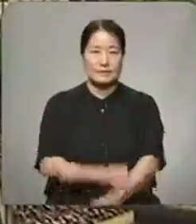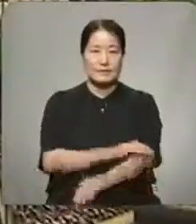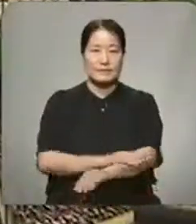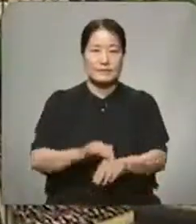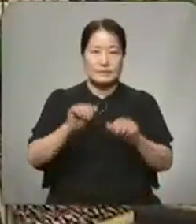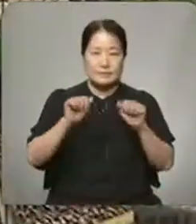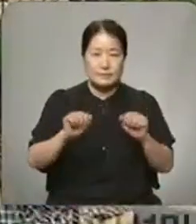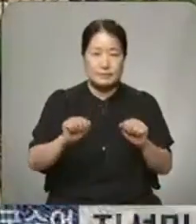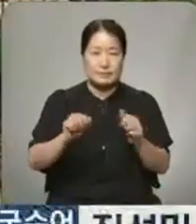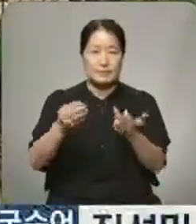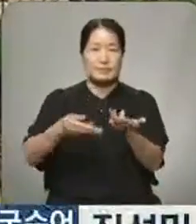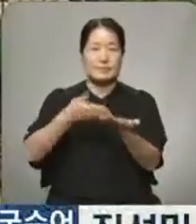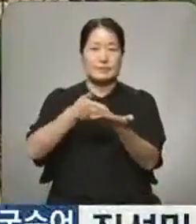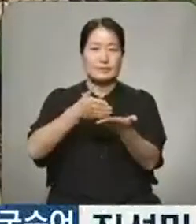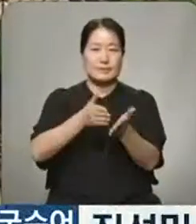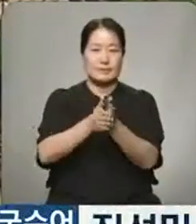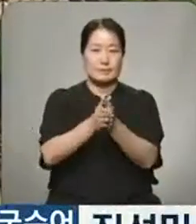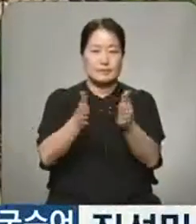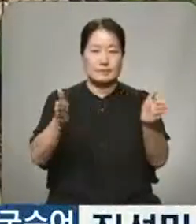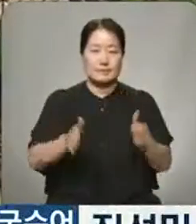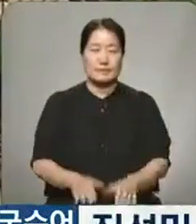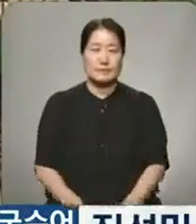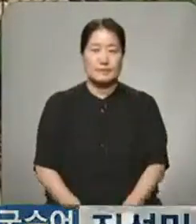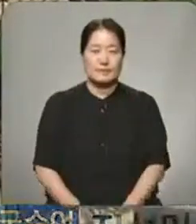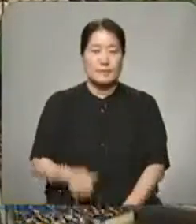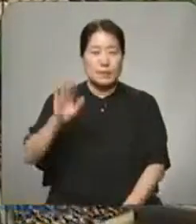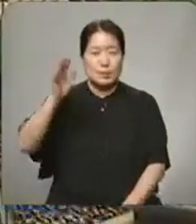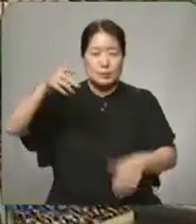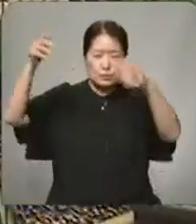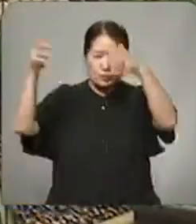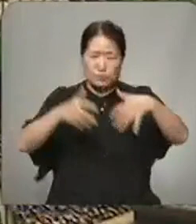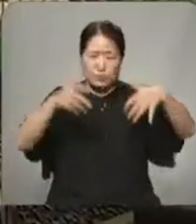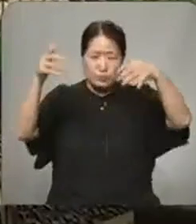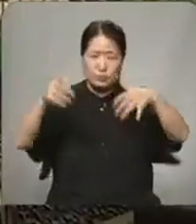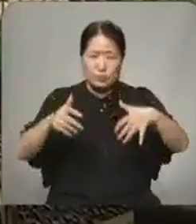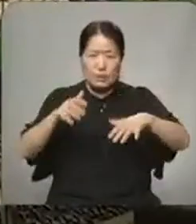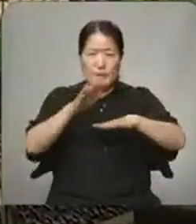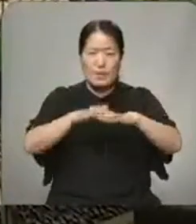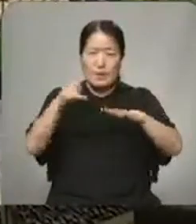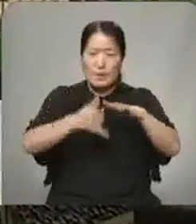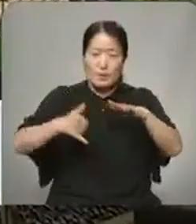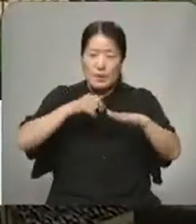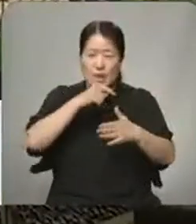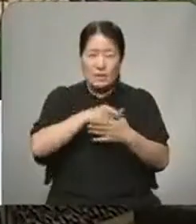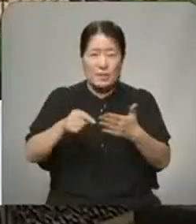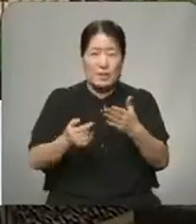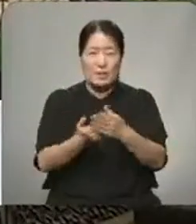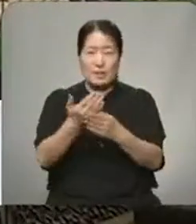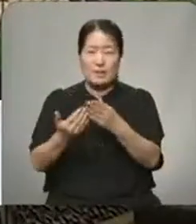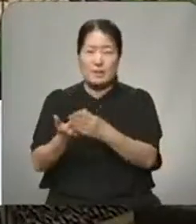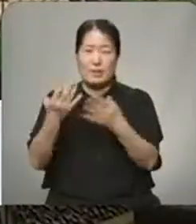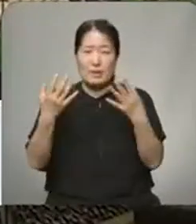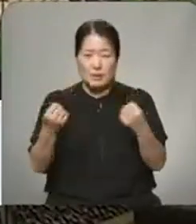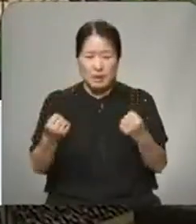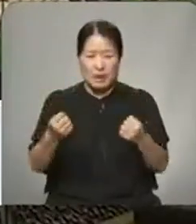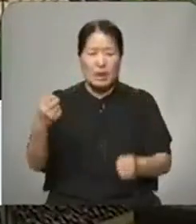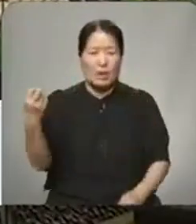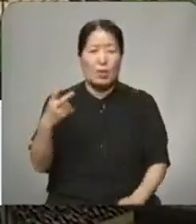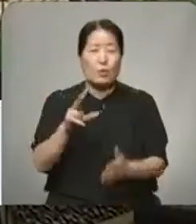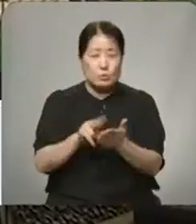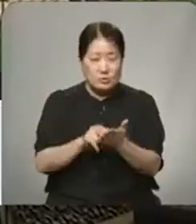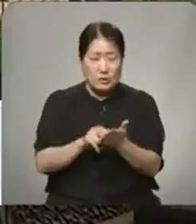여러분 안녕하십니까? 9시 강원 뉴스입니다. 최근 집중호우로 농작물 피해가 이만저만이 아닌데요. 골칫거리는 또